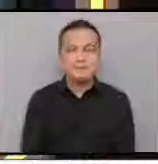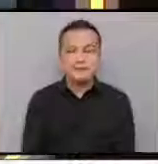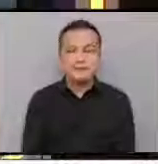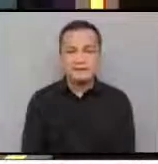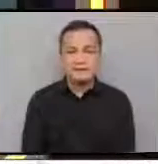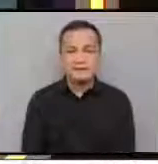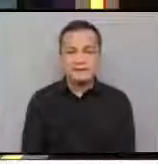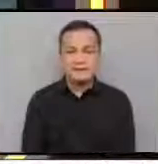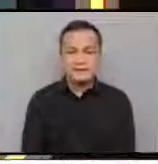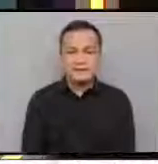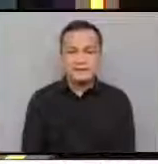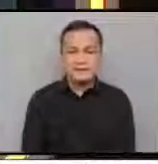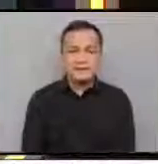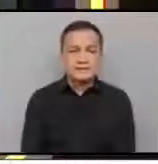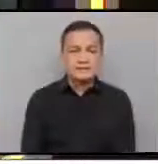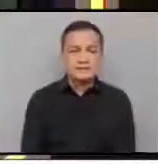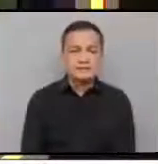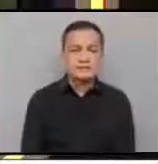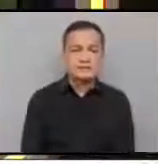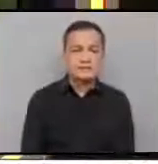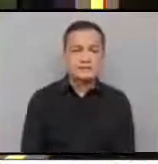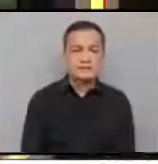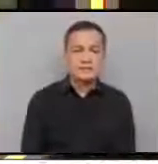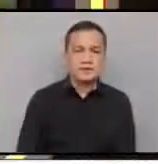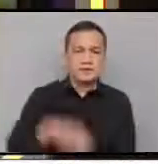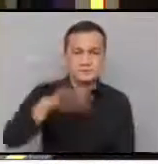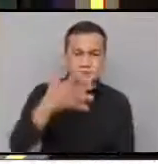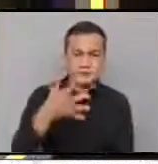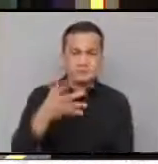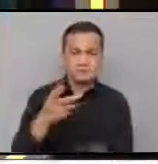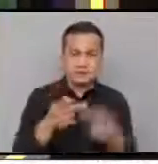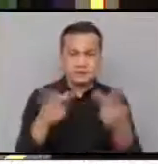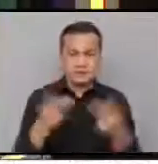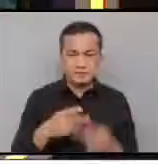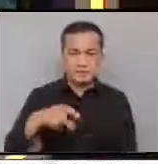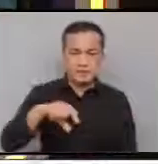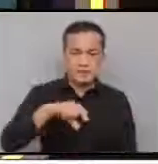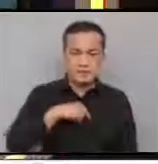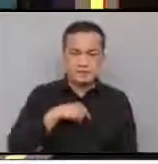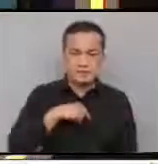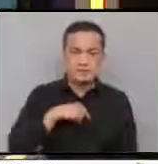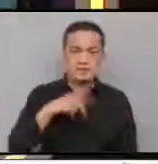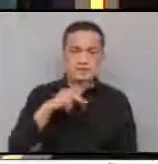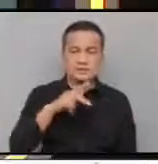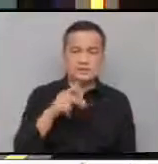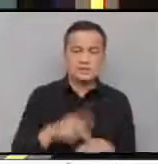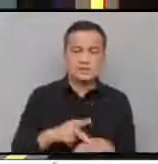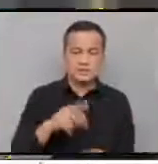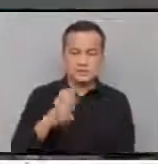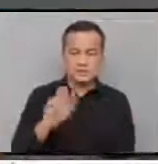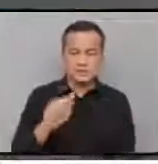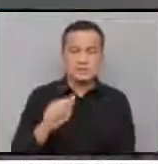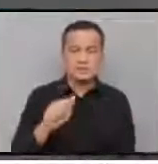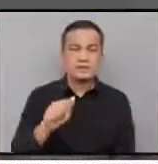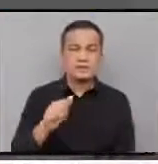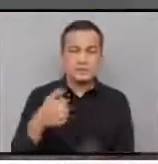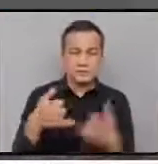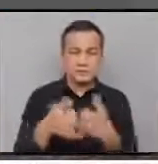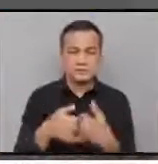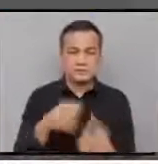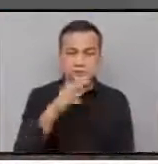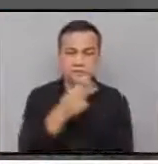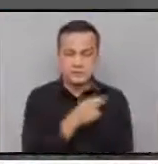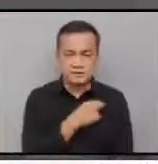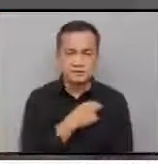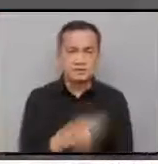Bumaba sa panlimang puwesto ng medal tally ang Pilipinas sa 31st Southeast Asian Games sa Hanoi, Vietnam. Kasunod na rin ito ng paghakot